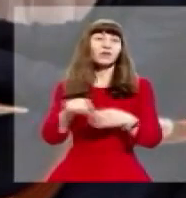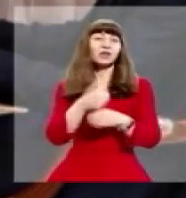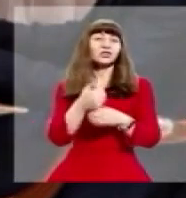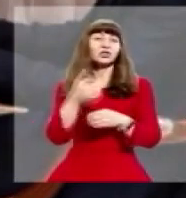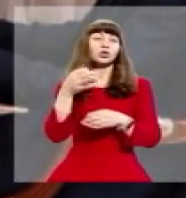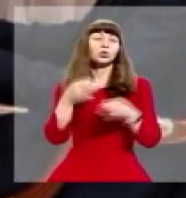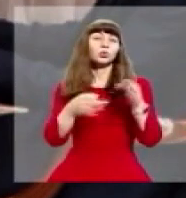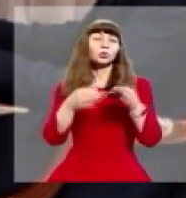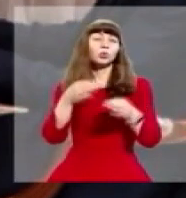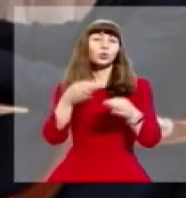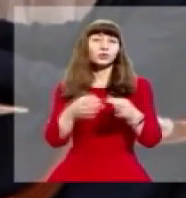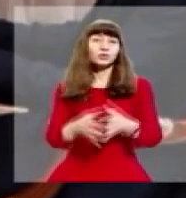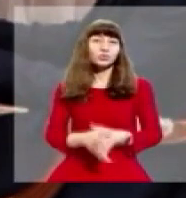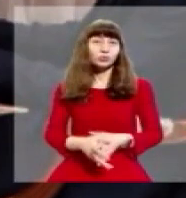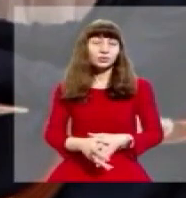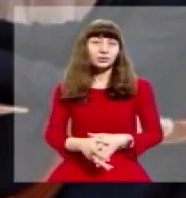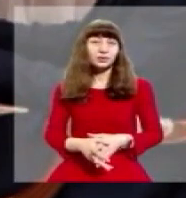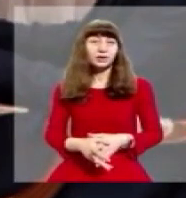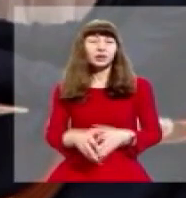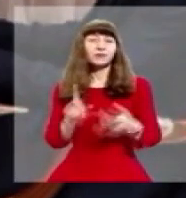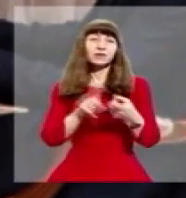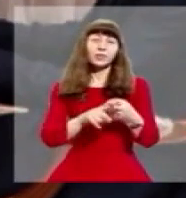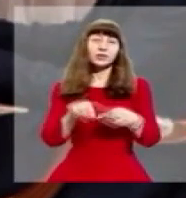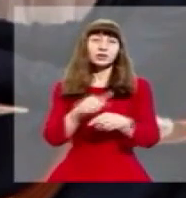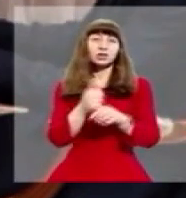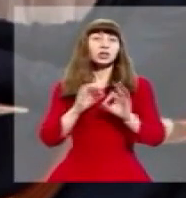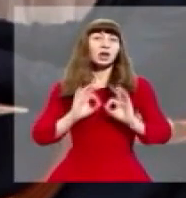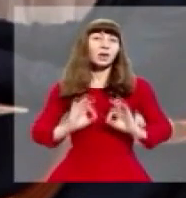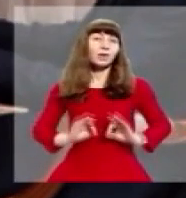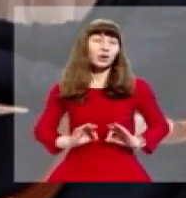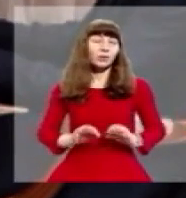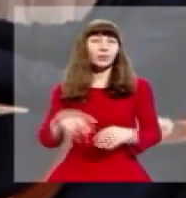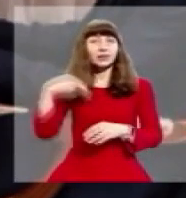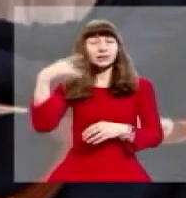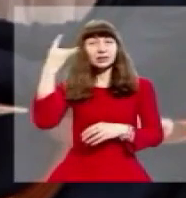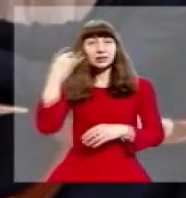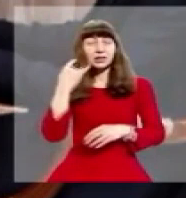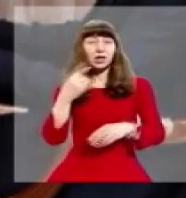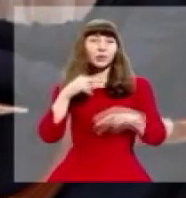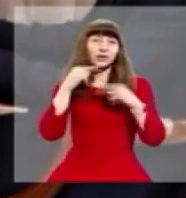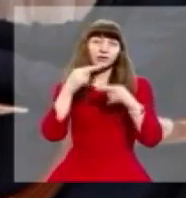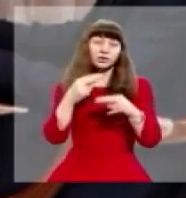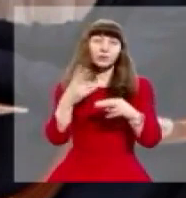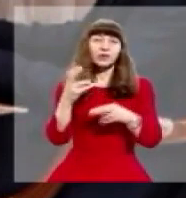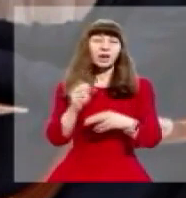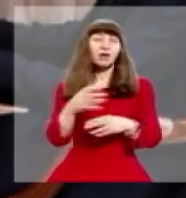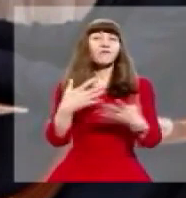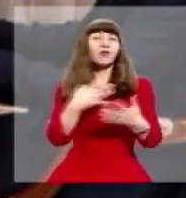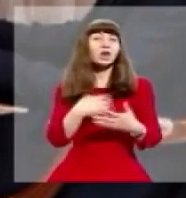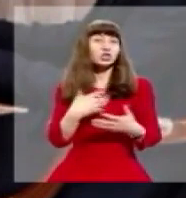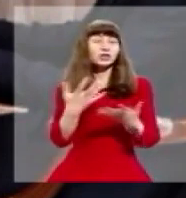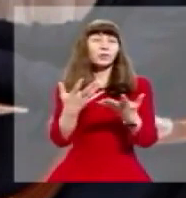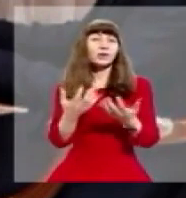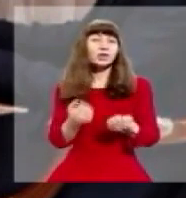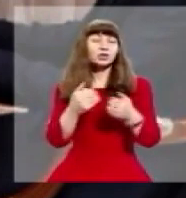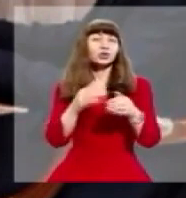Конституционный суд и Верховный суд, а также взаимодействие с Генеральной прокуратурой. Президент акцентировал внимание на важности принятия